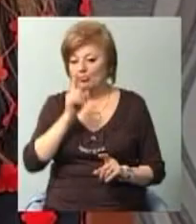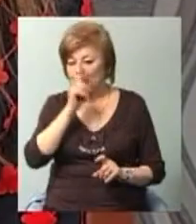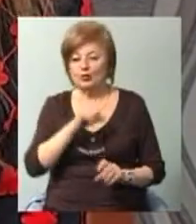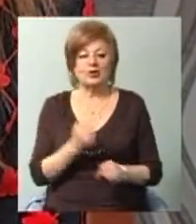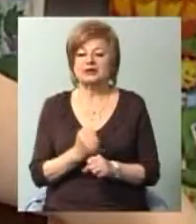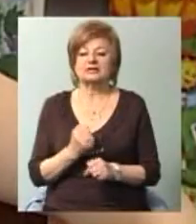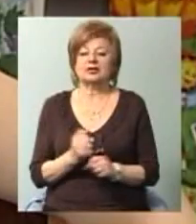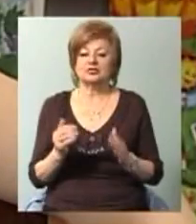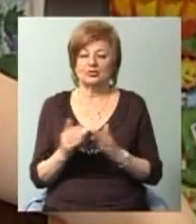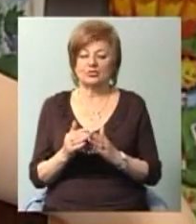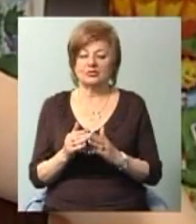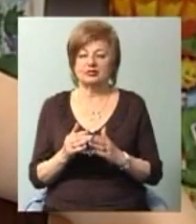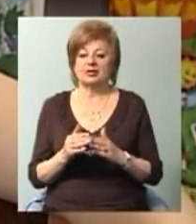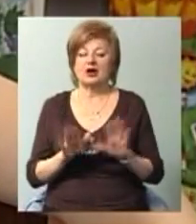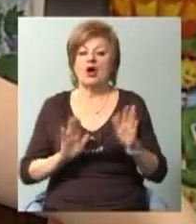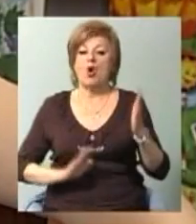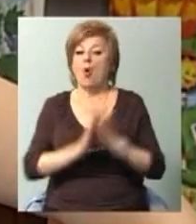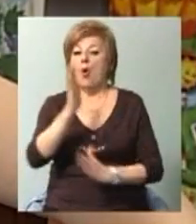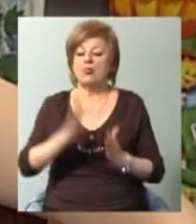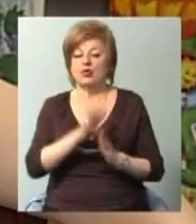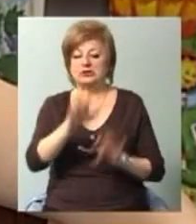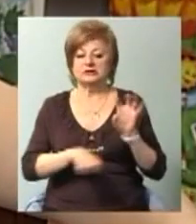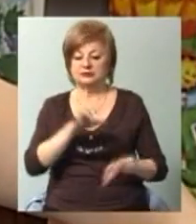в будинок? Порвати обої,